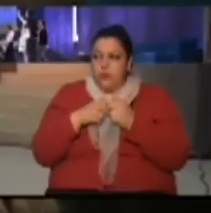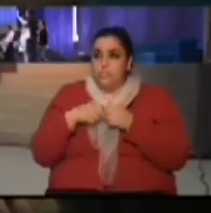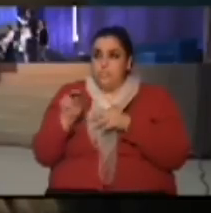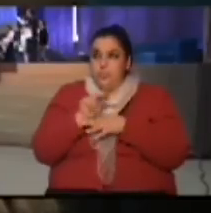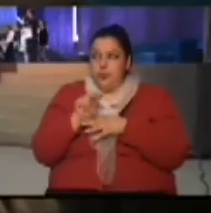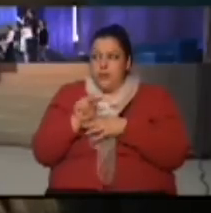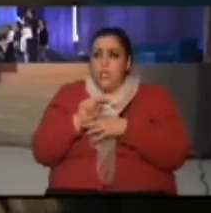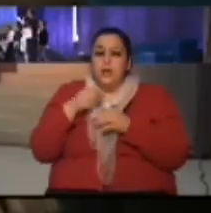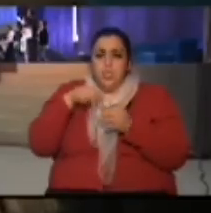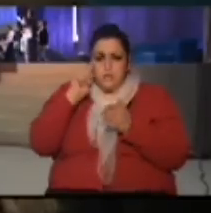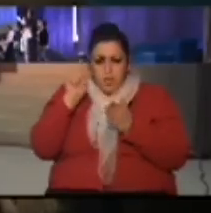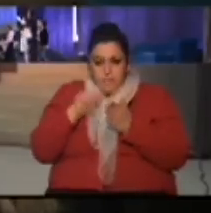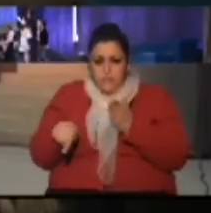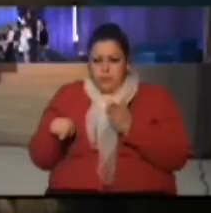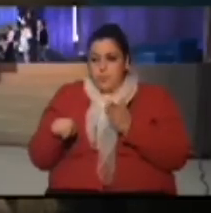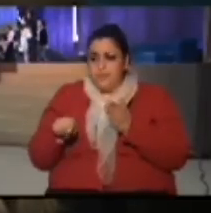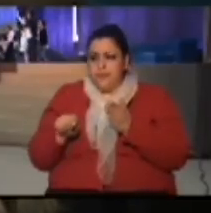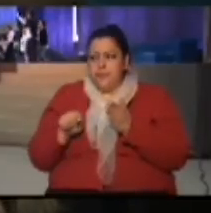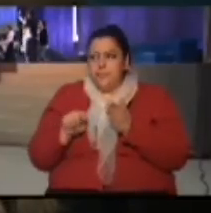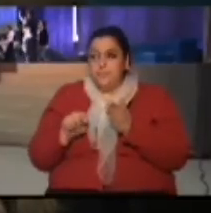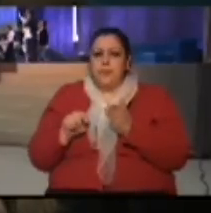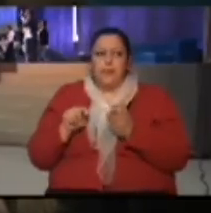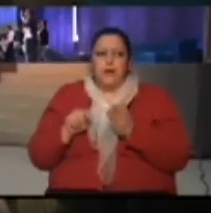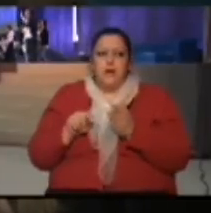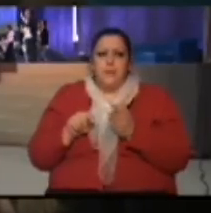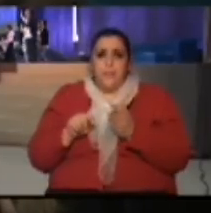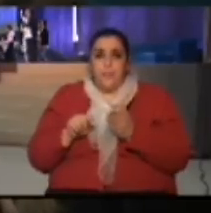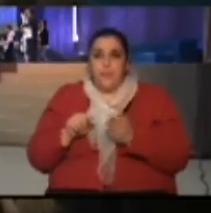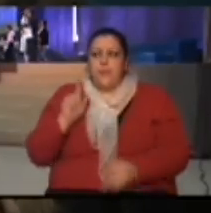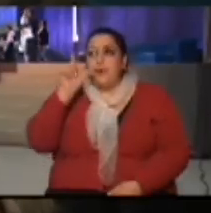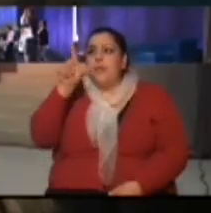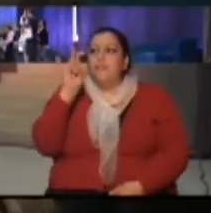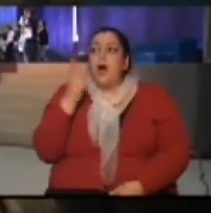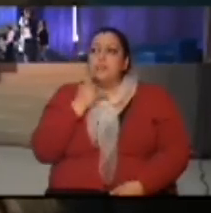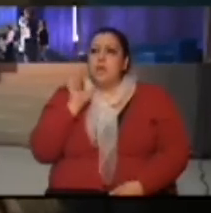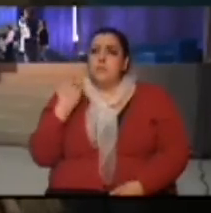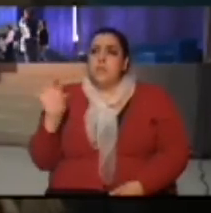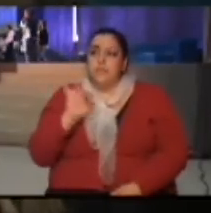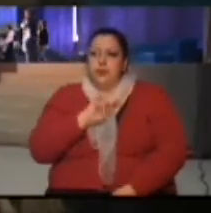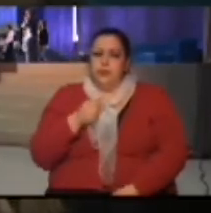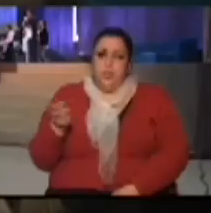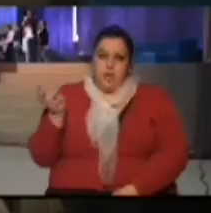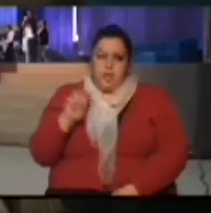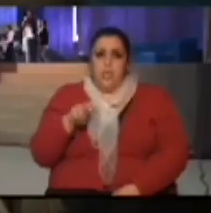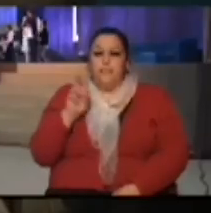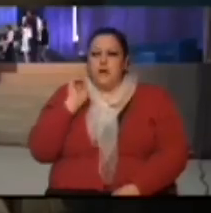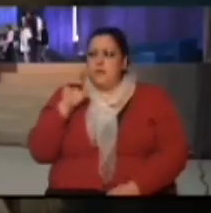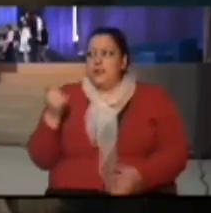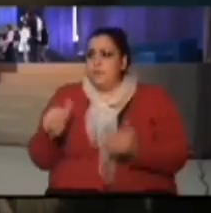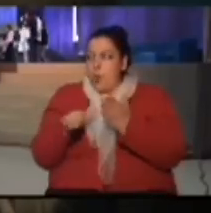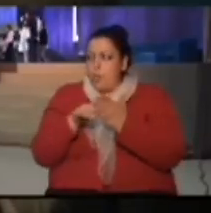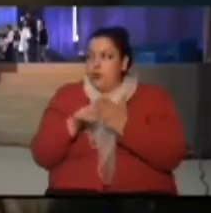եմ։ Ես հավատում եմ, դու Ադամի ցավով ես եկել այստեղ։ Ես հավատում եմ, Տերը օգնում է քեզ այս